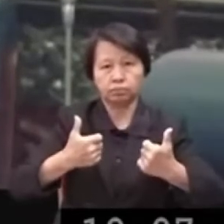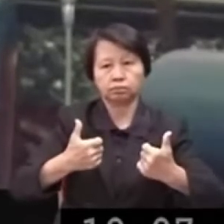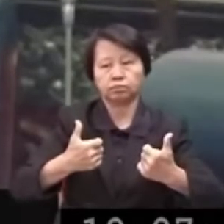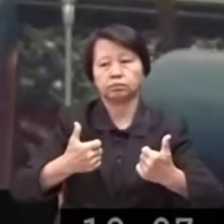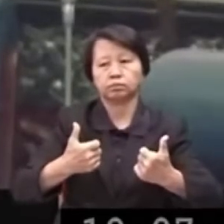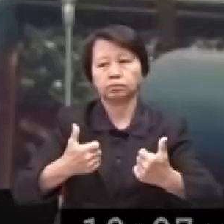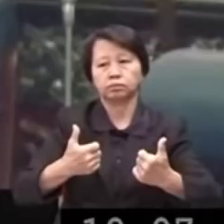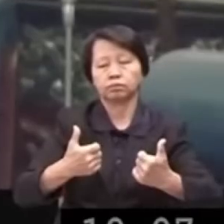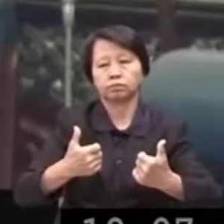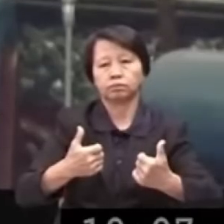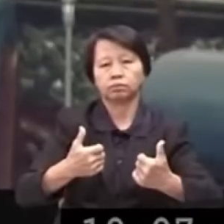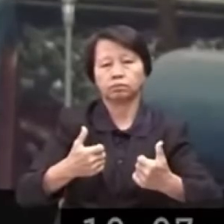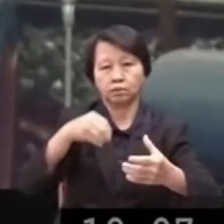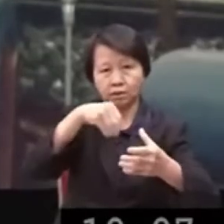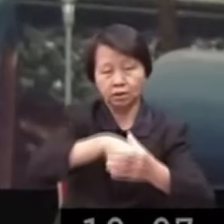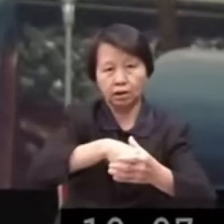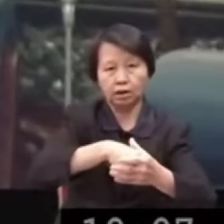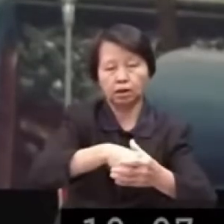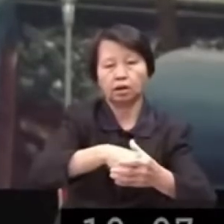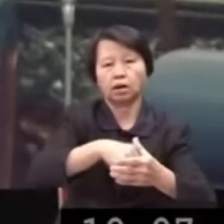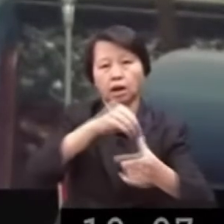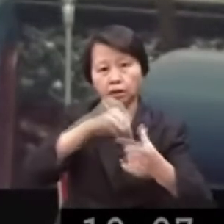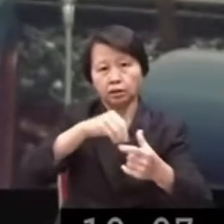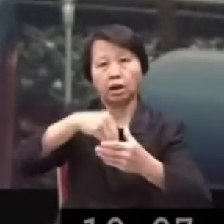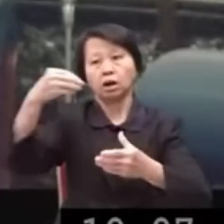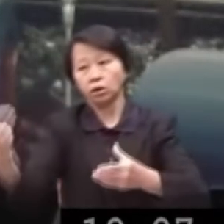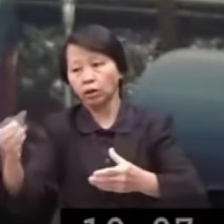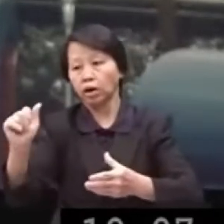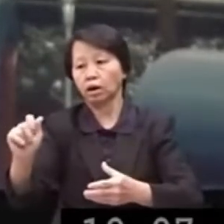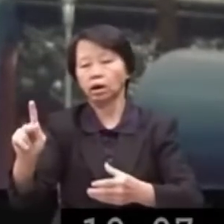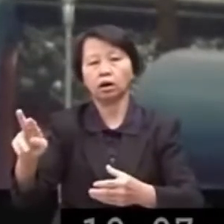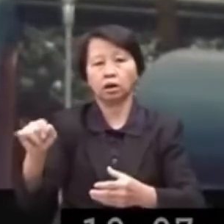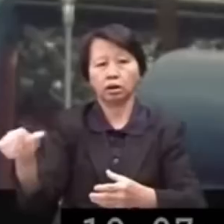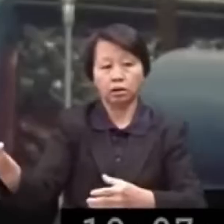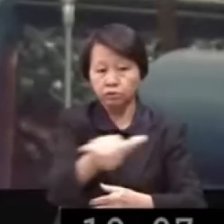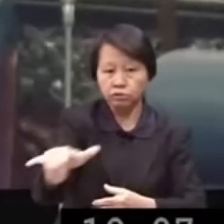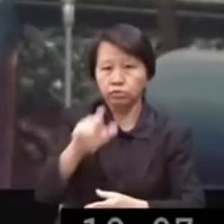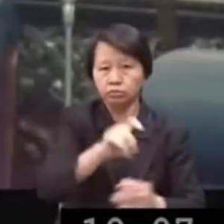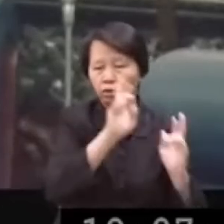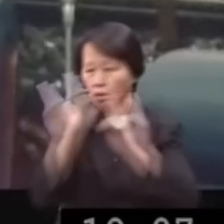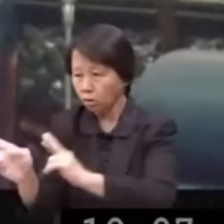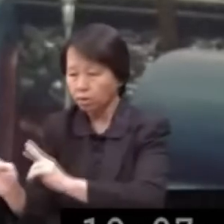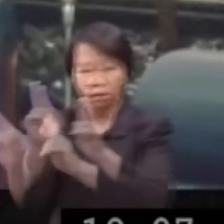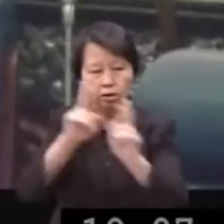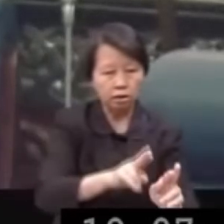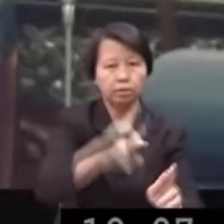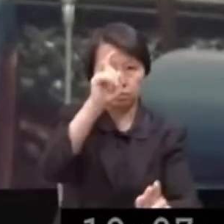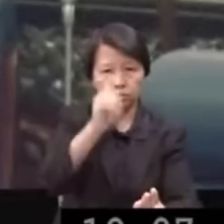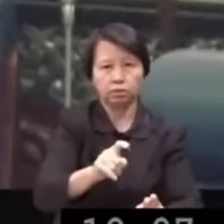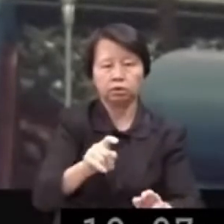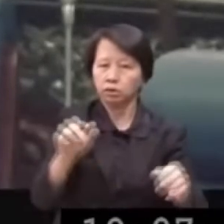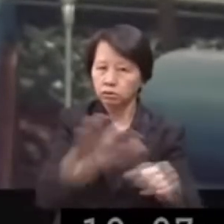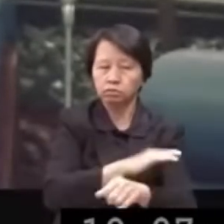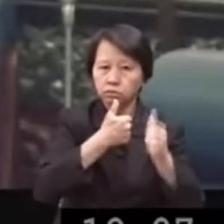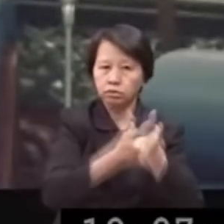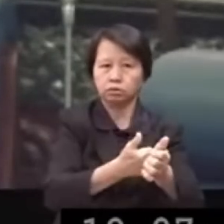dalam maupun di luar untuk saling menghormati dan mematuhi sepenuhnya instrumen